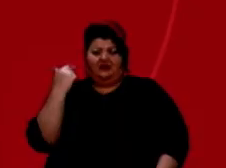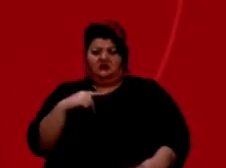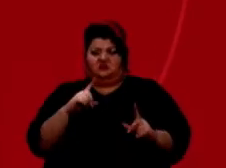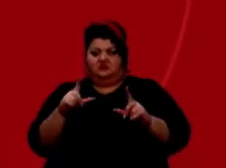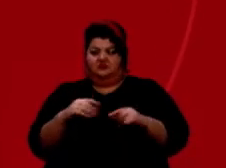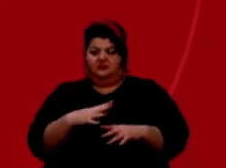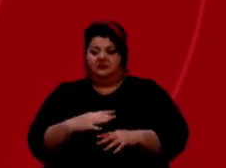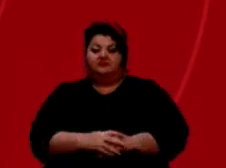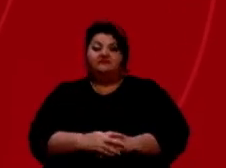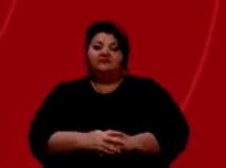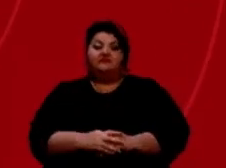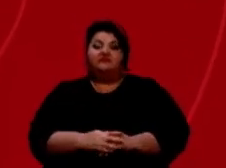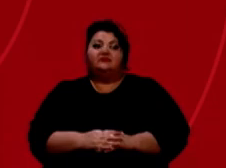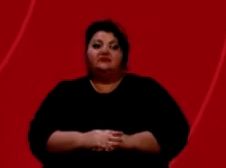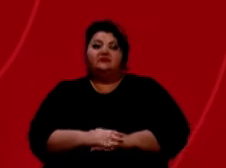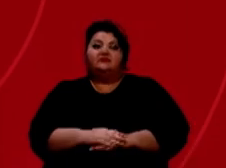їздила.